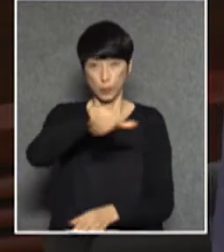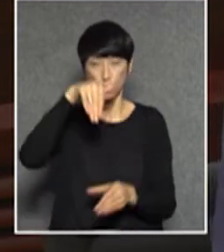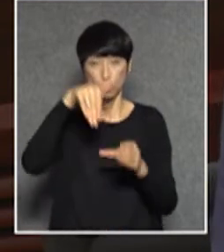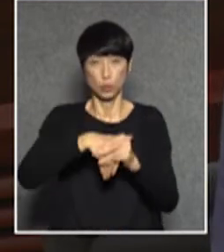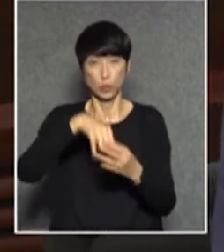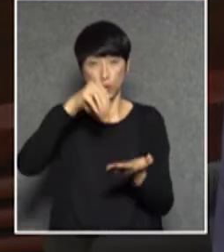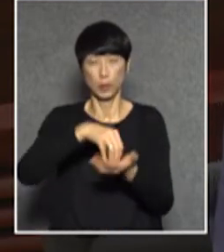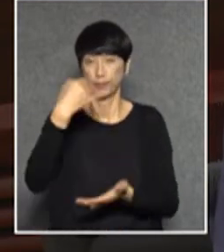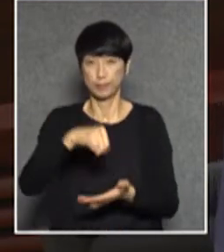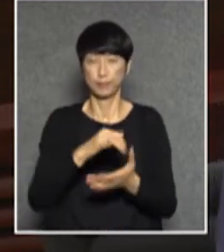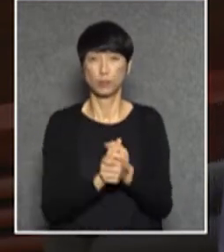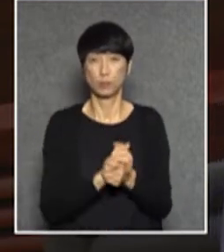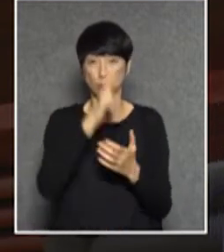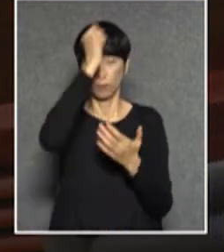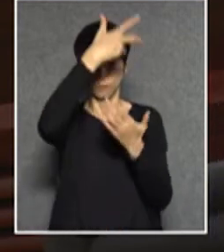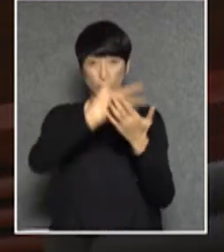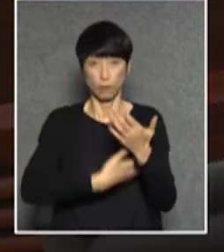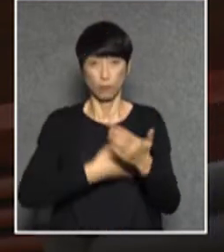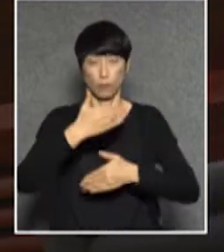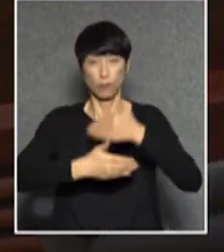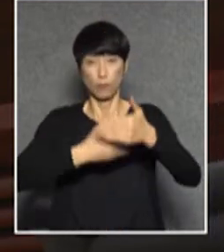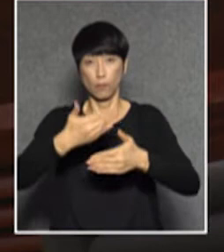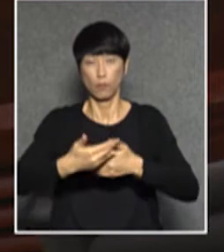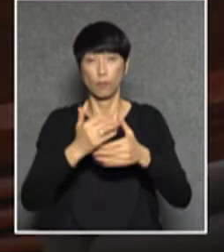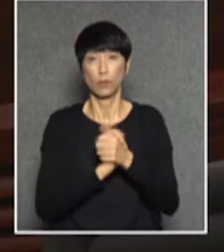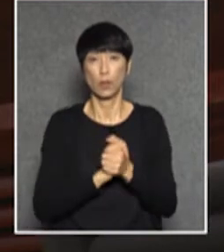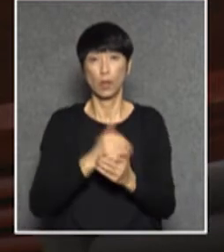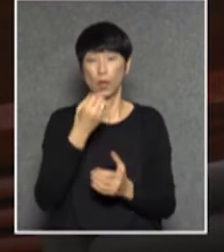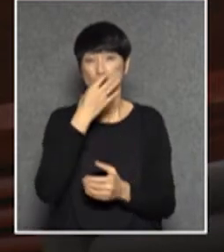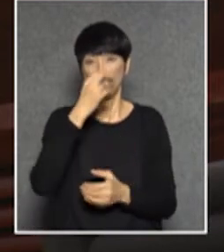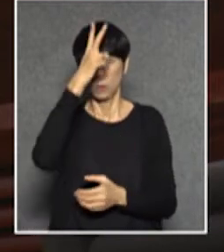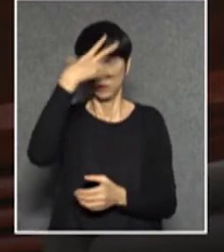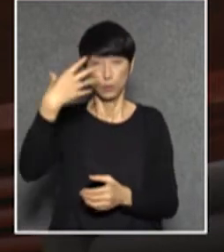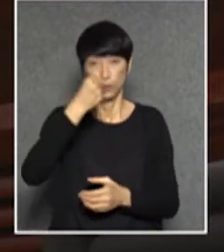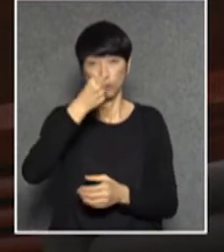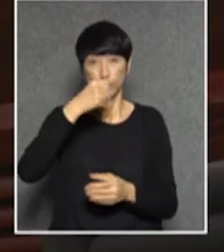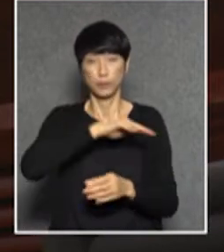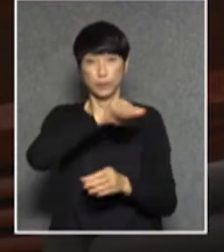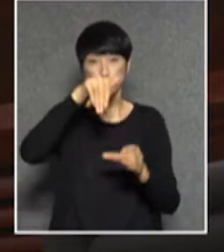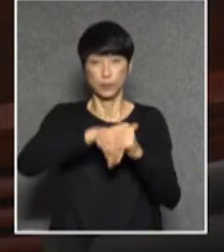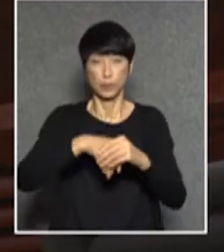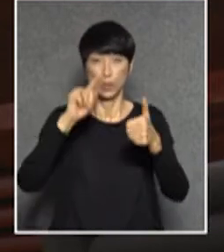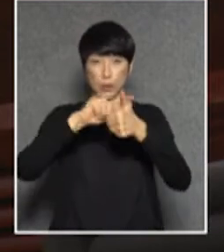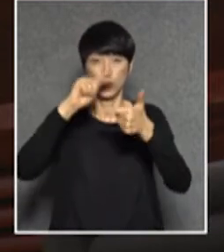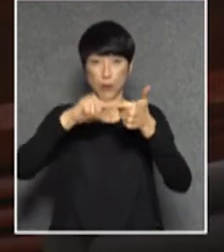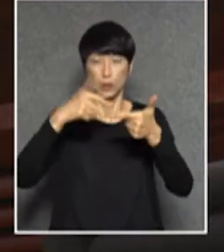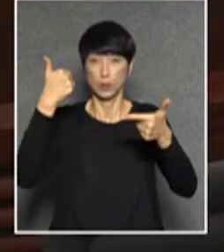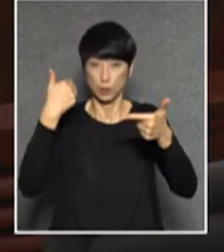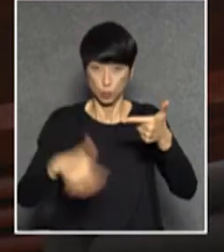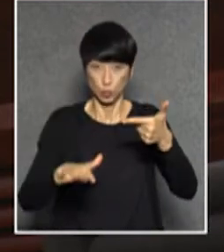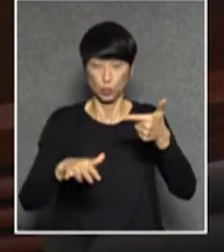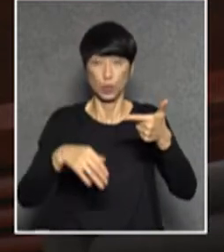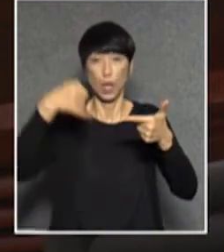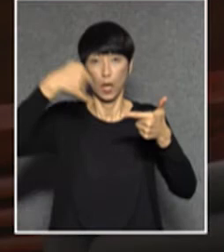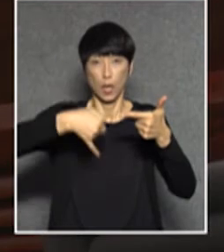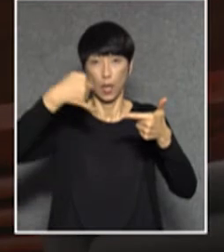憲制程序上，有關修改行政長官產生辦法的五步曲已經走了兩步，下一步應該是